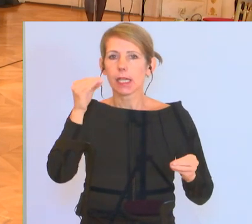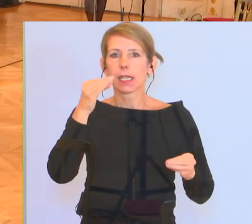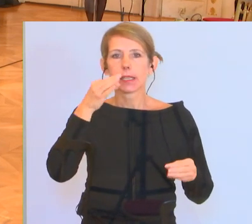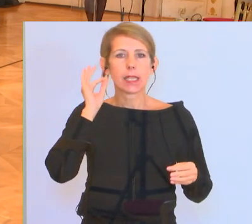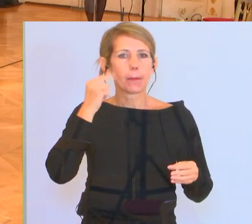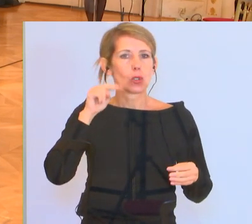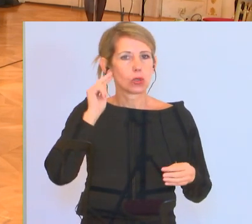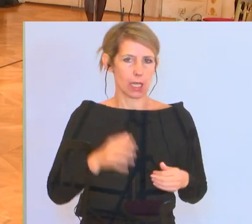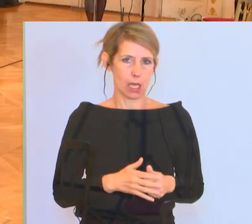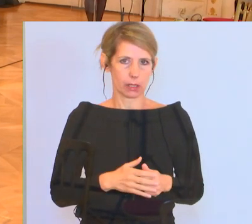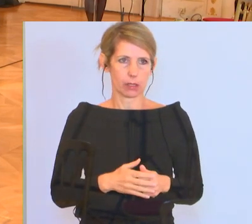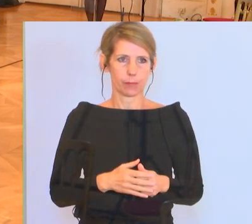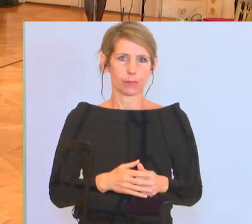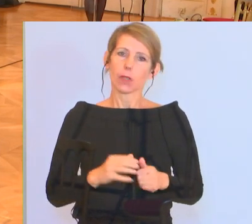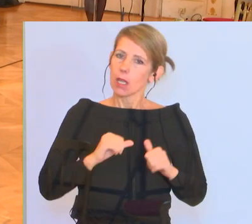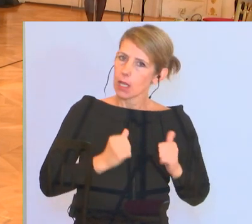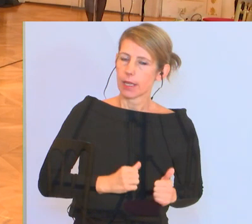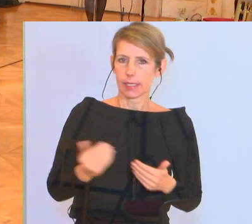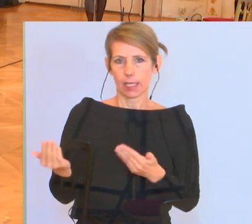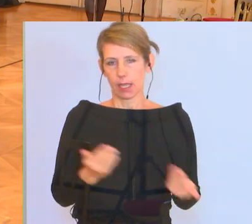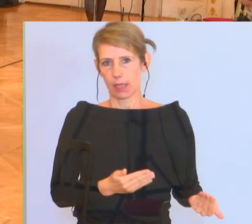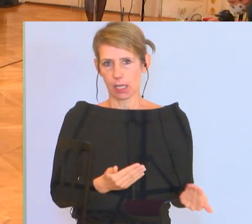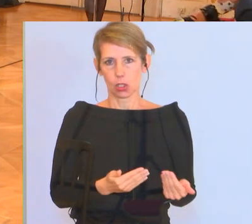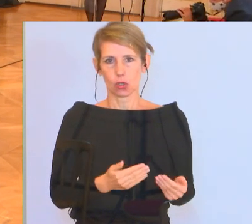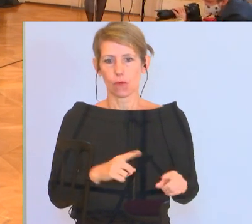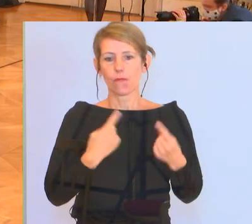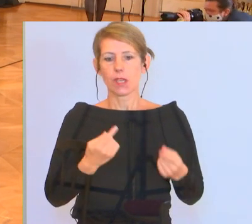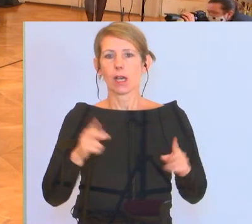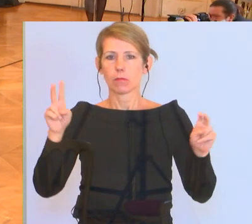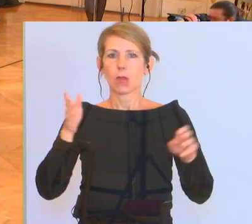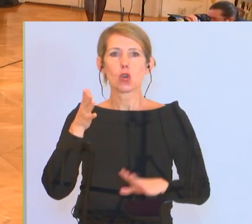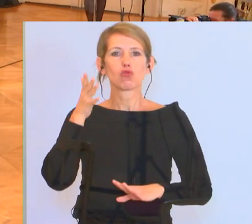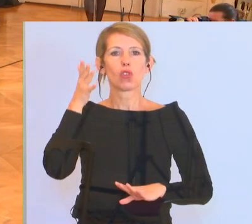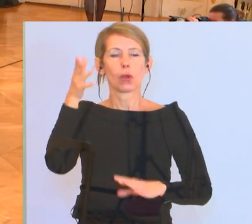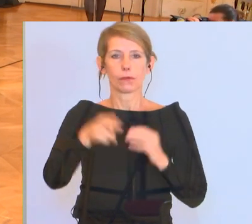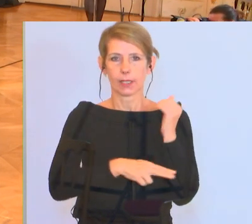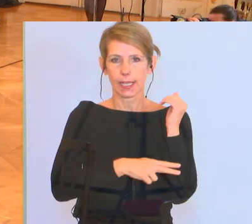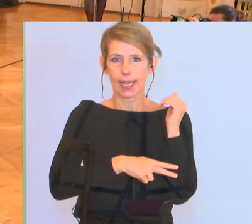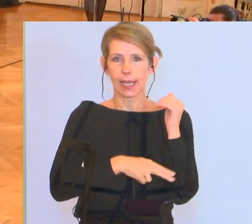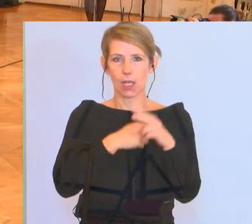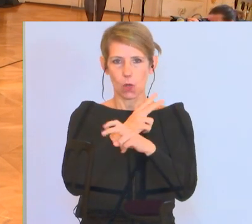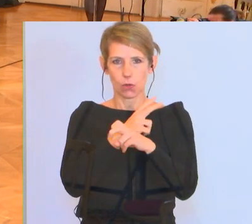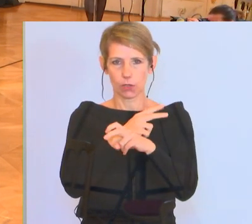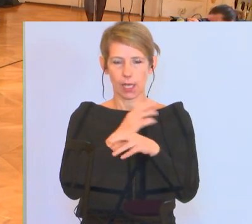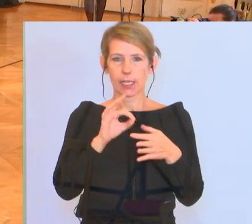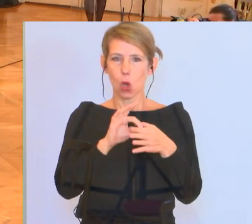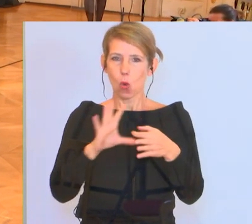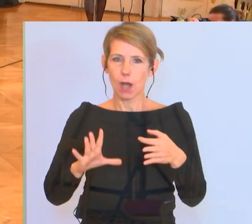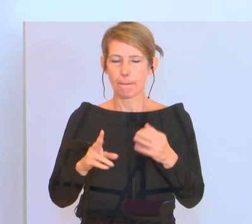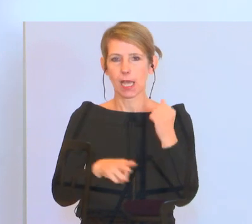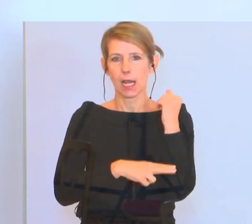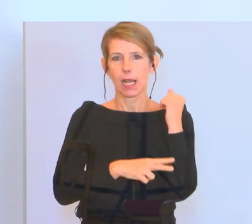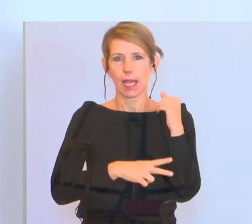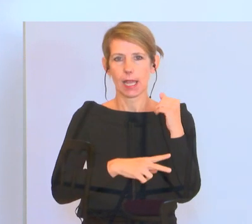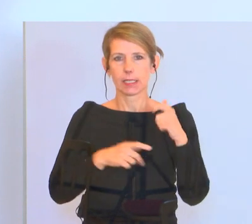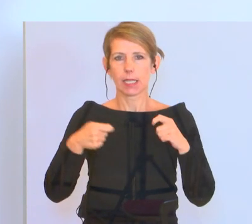Vorab ein herzliches Dankeschön, dass wir als Zukunft Lehre Österreich, als größte unabhängige Lehrlingsinitiative in Österreich,